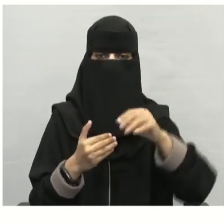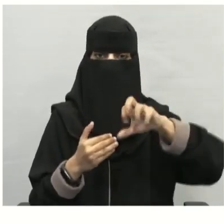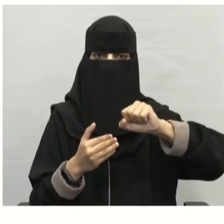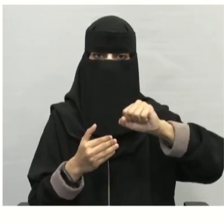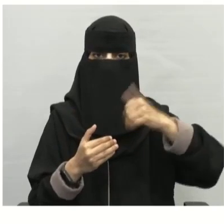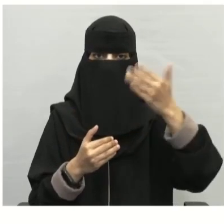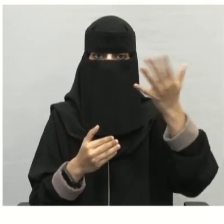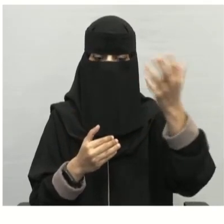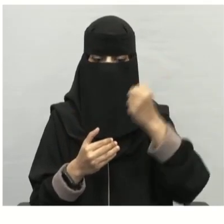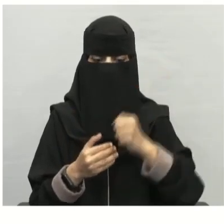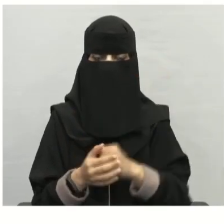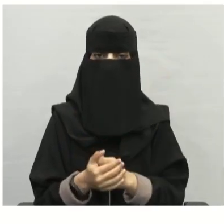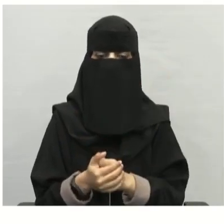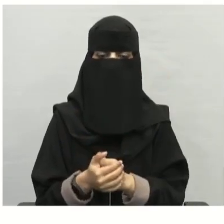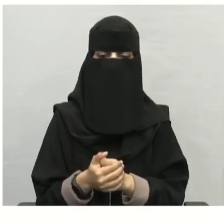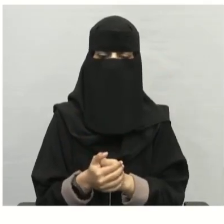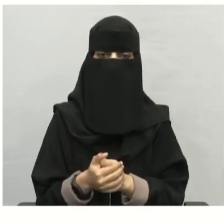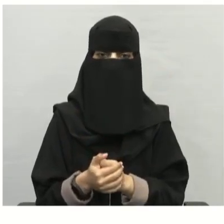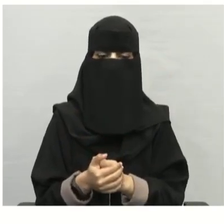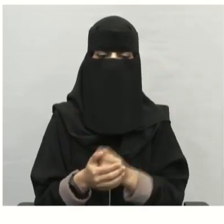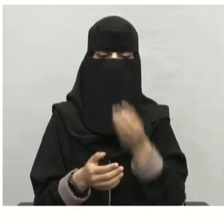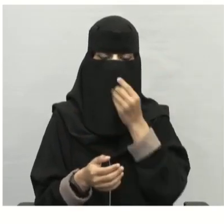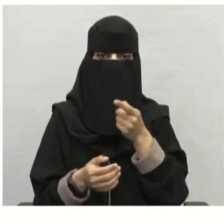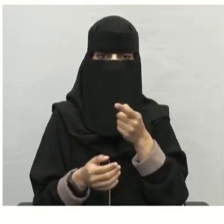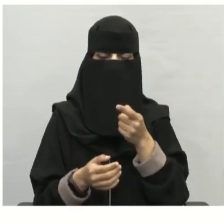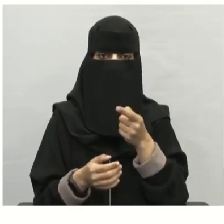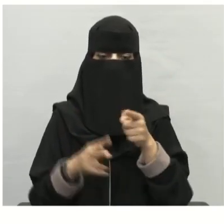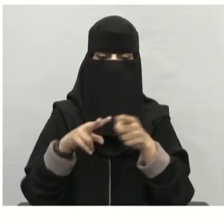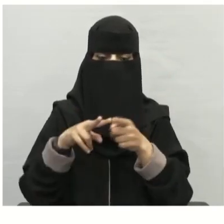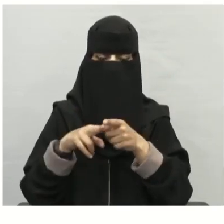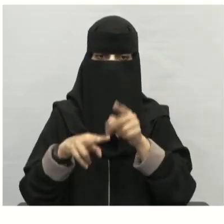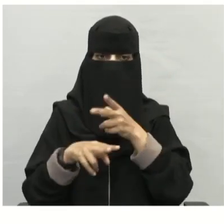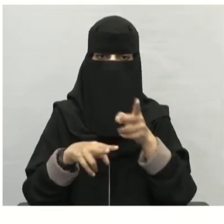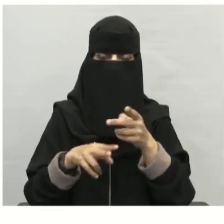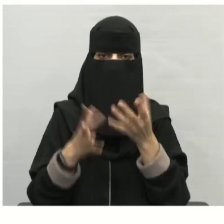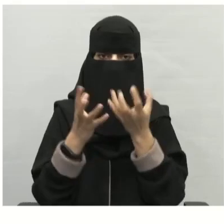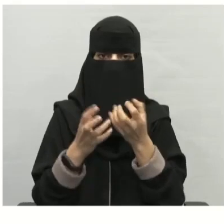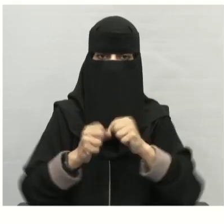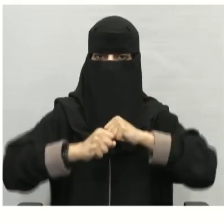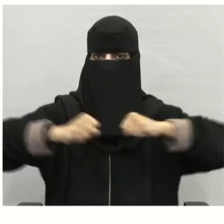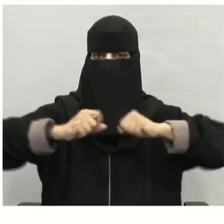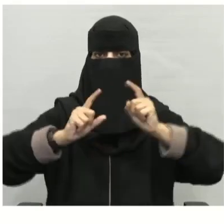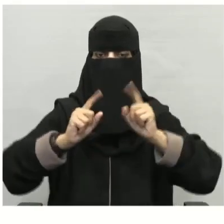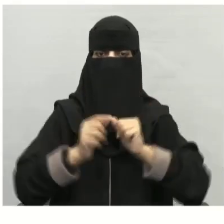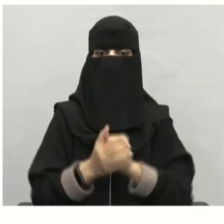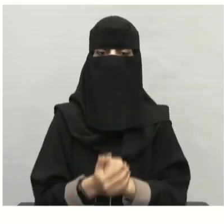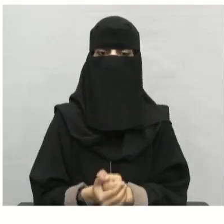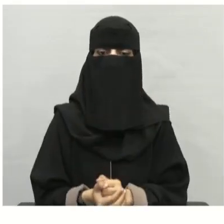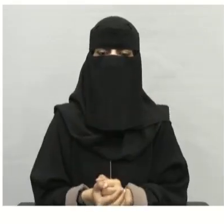الصلصات الجاهزه اتناول بعض الاجبان قليله الدسم